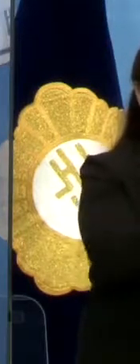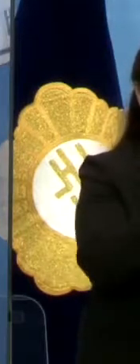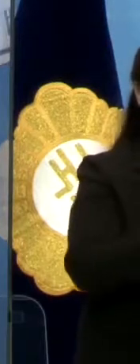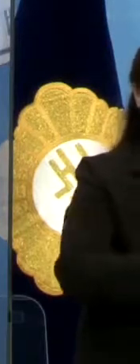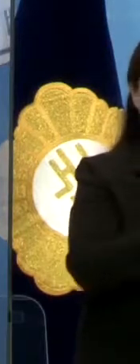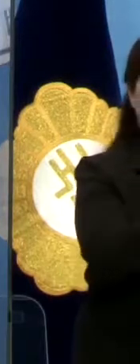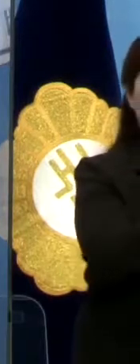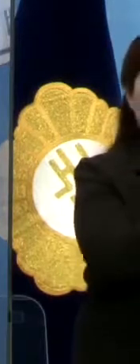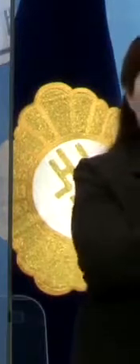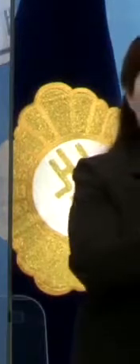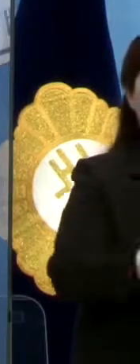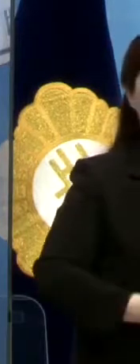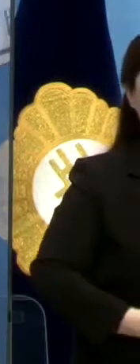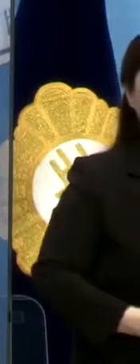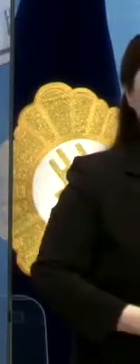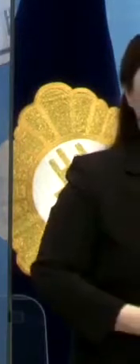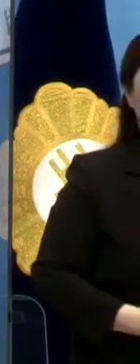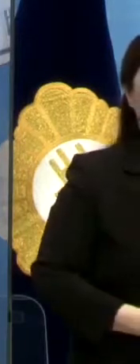되었습니다.